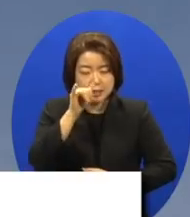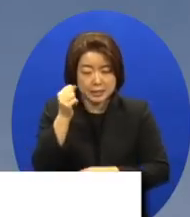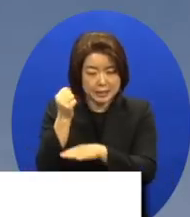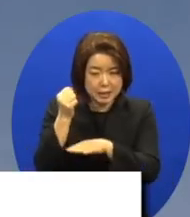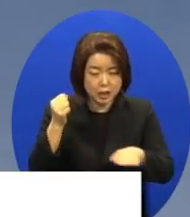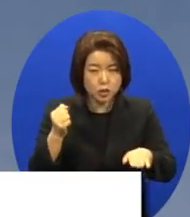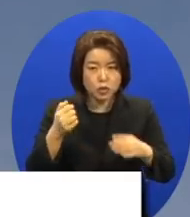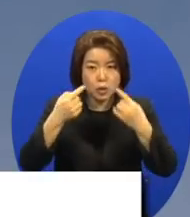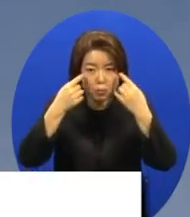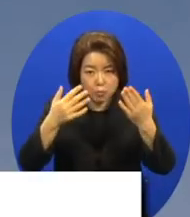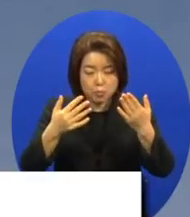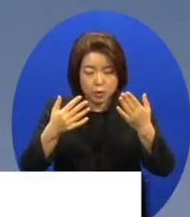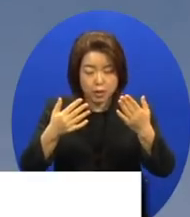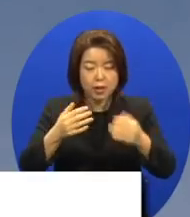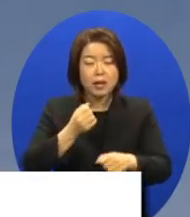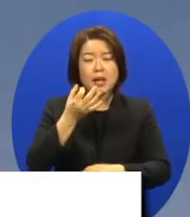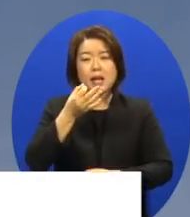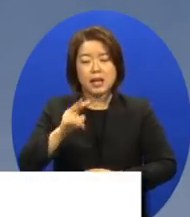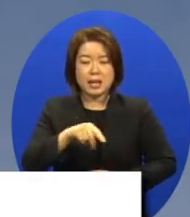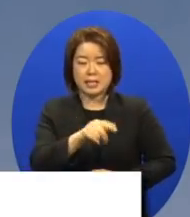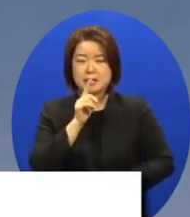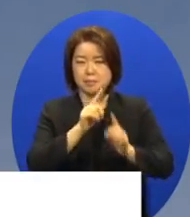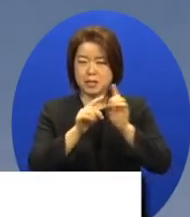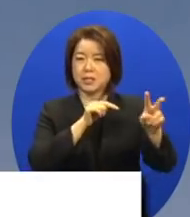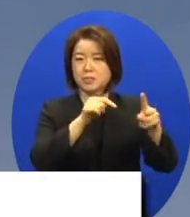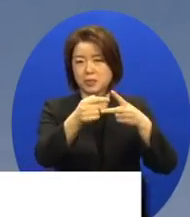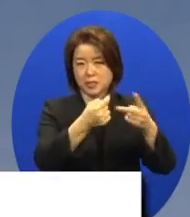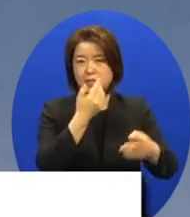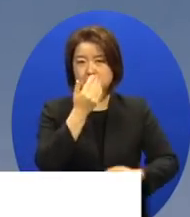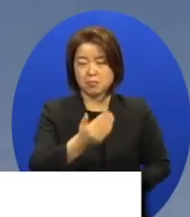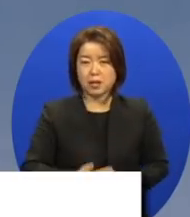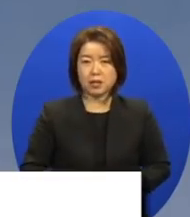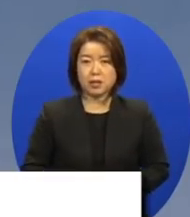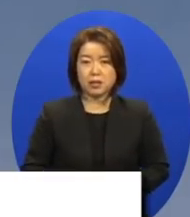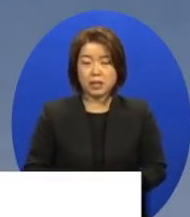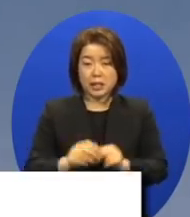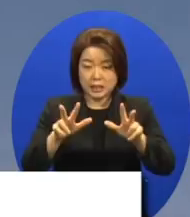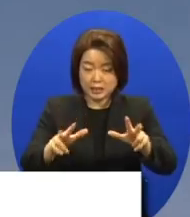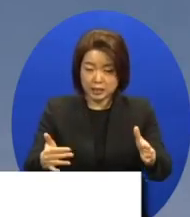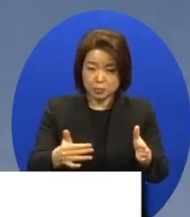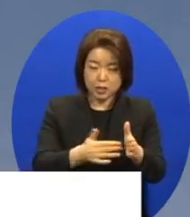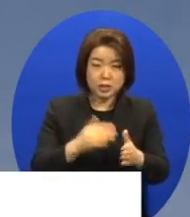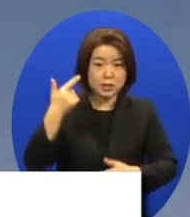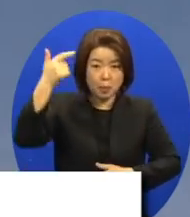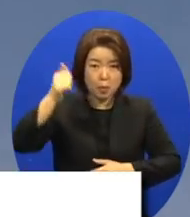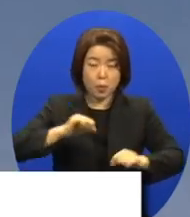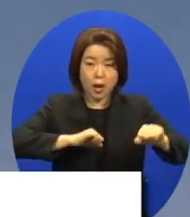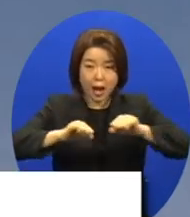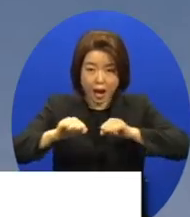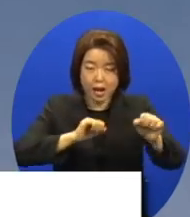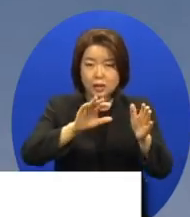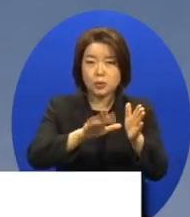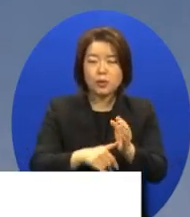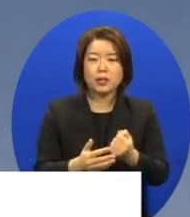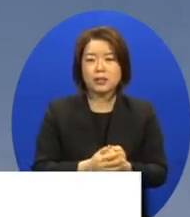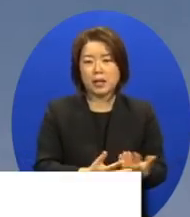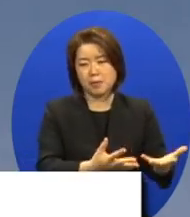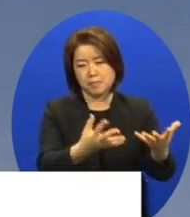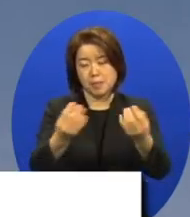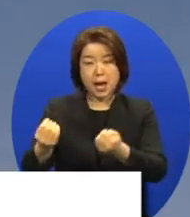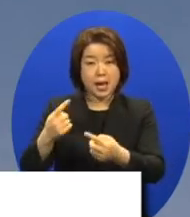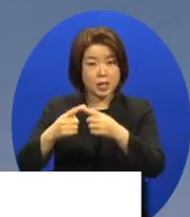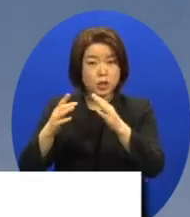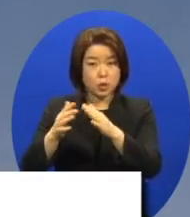말씀이 이해가 됩니다 저는 지금까지 목회하면서 많은 교인들의 상담을